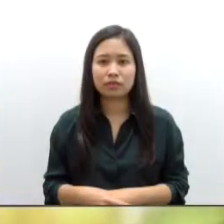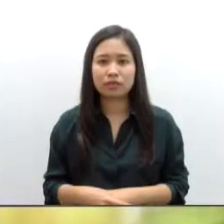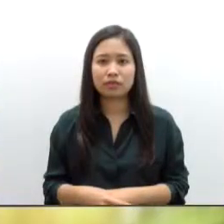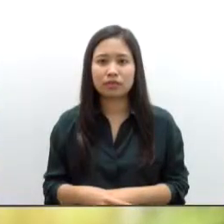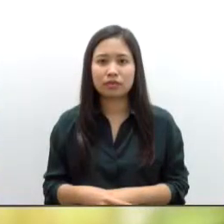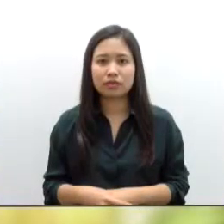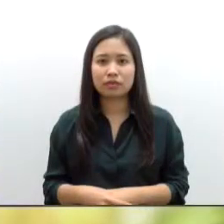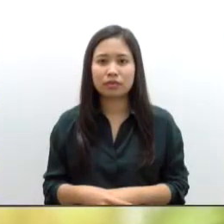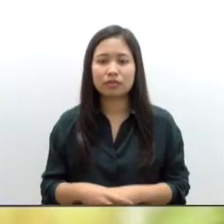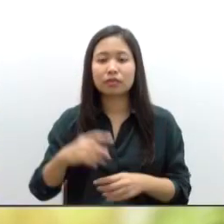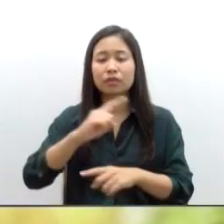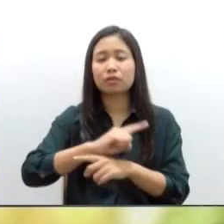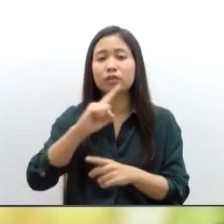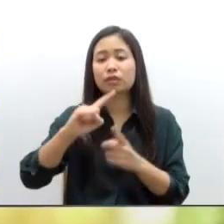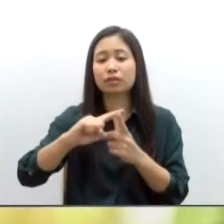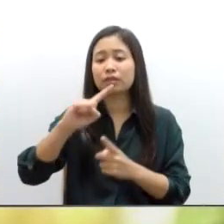หนึ่งกรกฎาเนี่ย